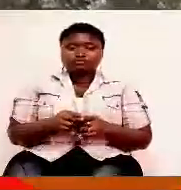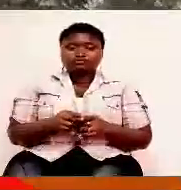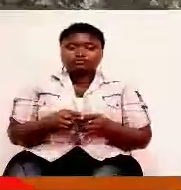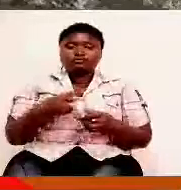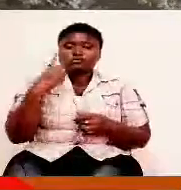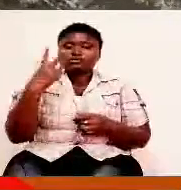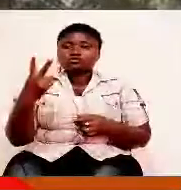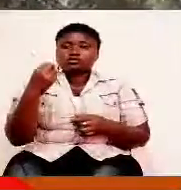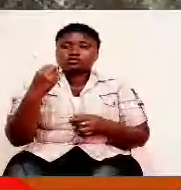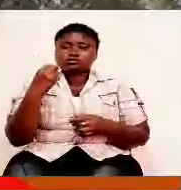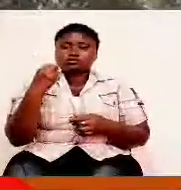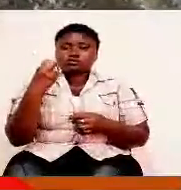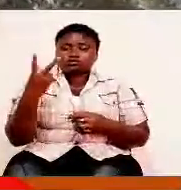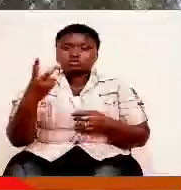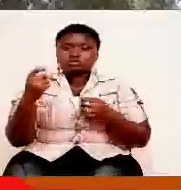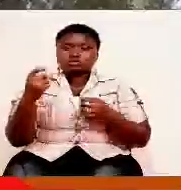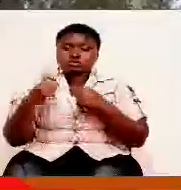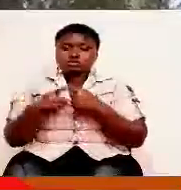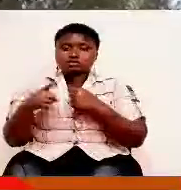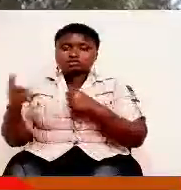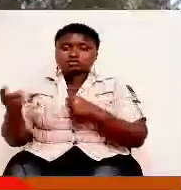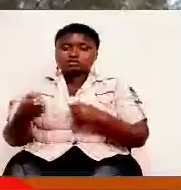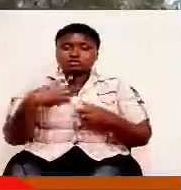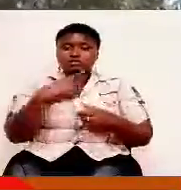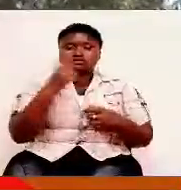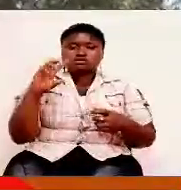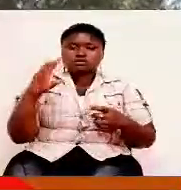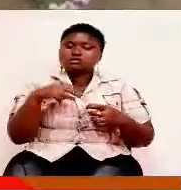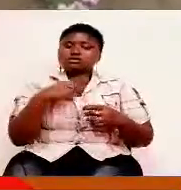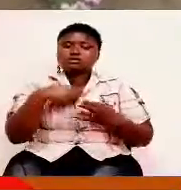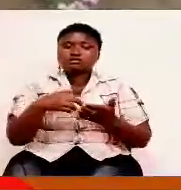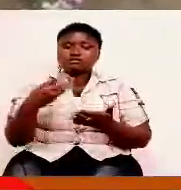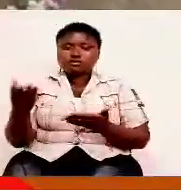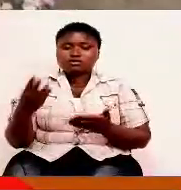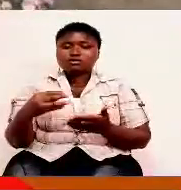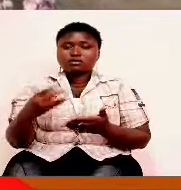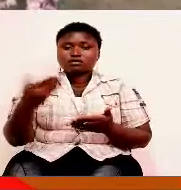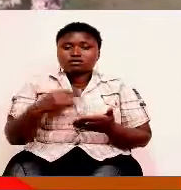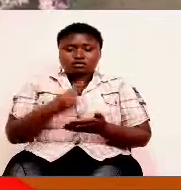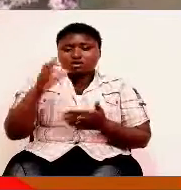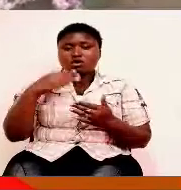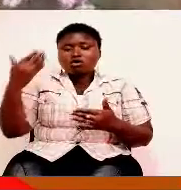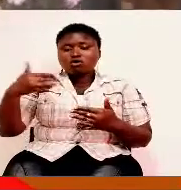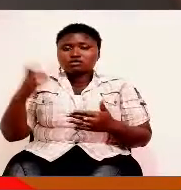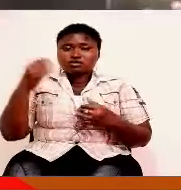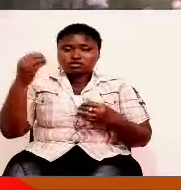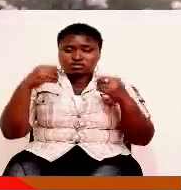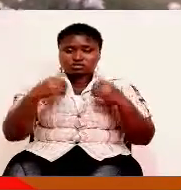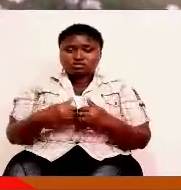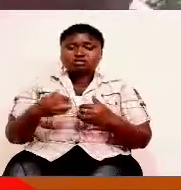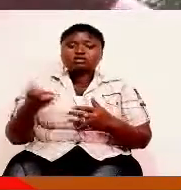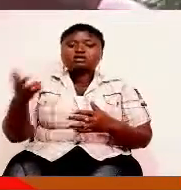na 2013 niguo marihire marihi mothe maria mafatarainie marina kirigiri nogi ya kukuithirio hinya wa